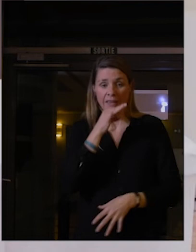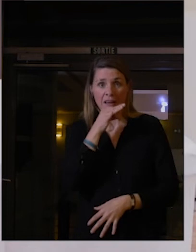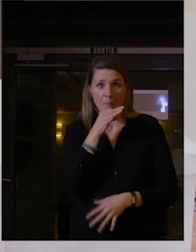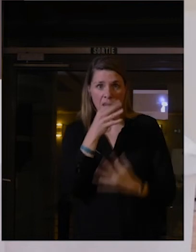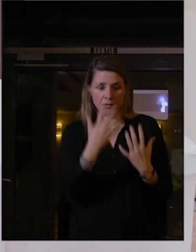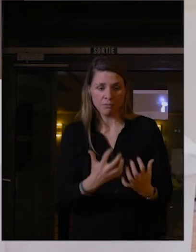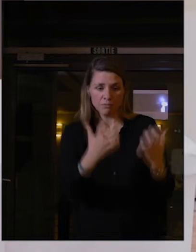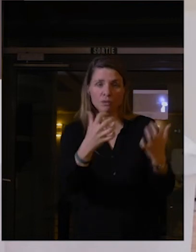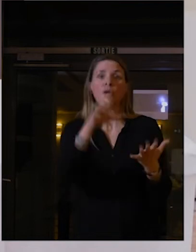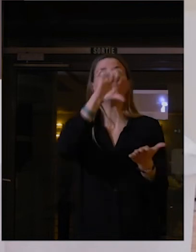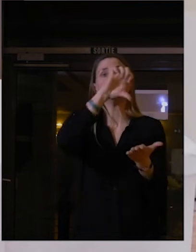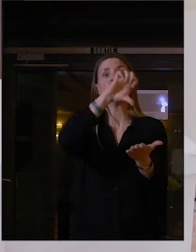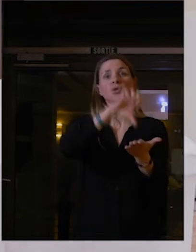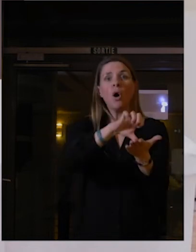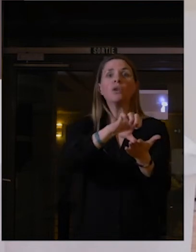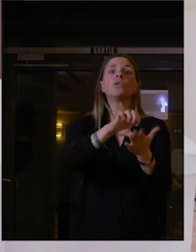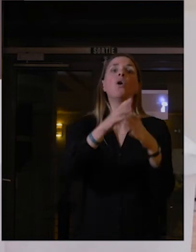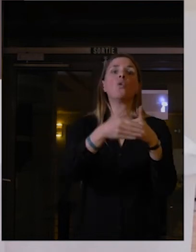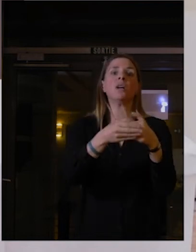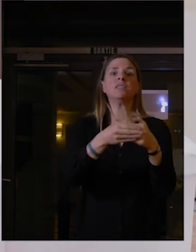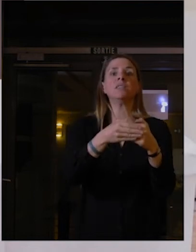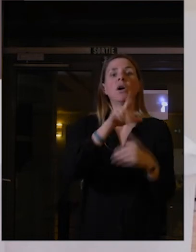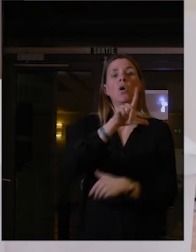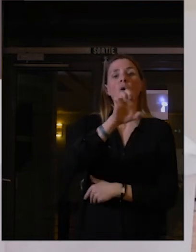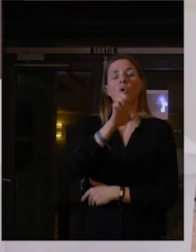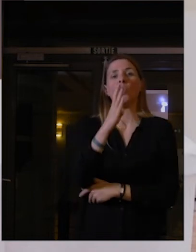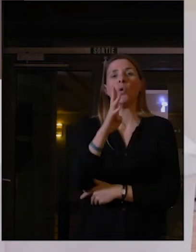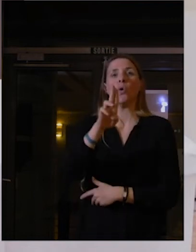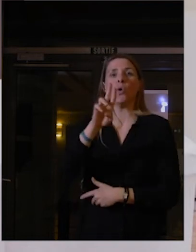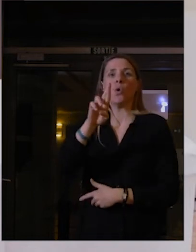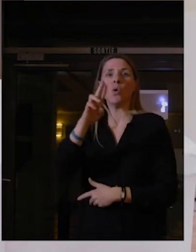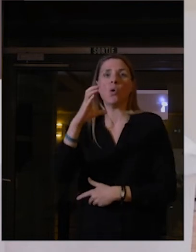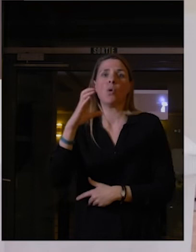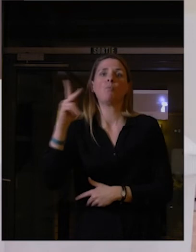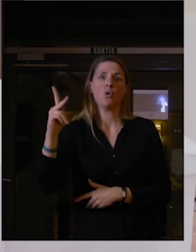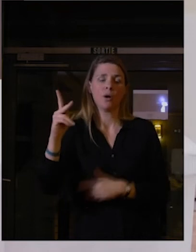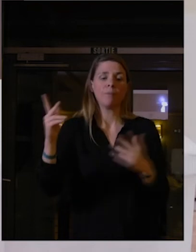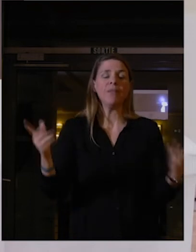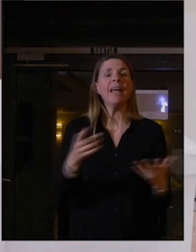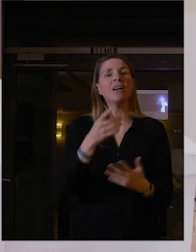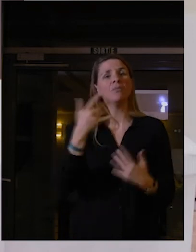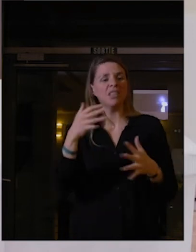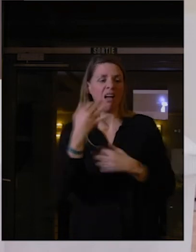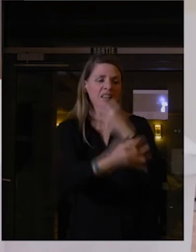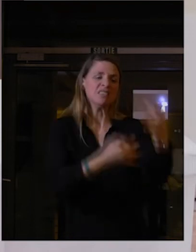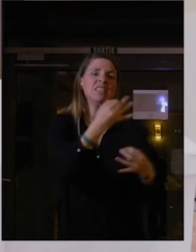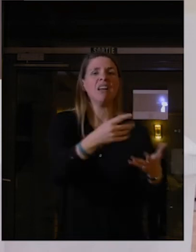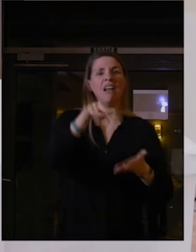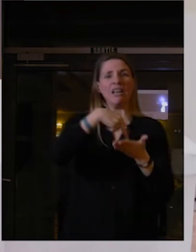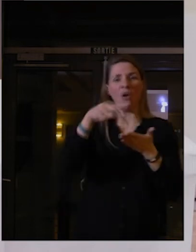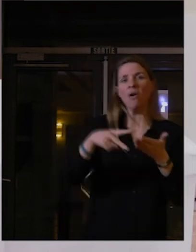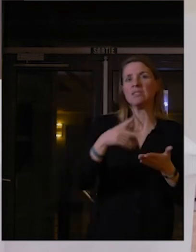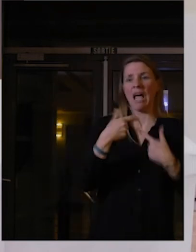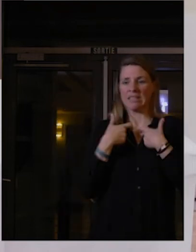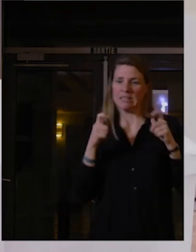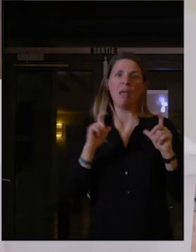du centre du Burk, et à qui en fait on a cessé de répéter que la danse était vraiment élitiste et que c'était pas possible. Et donc en fait il y